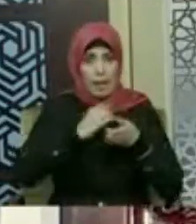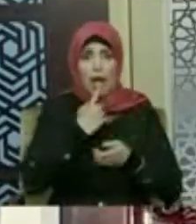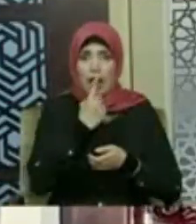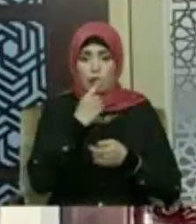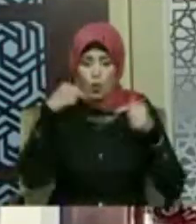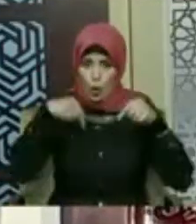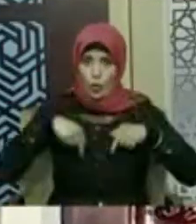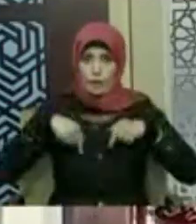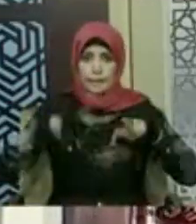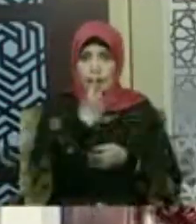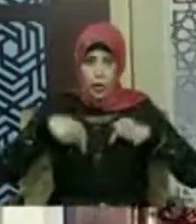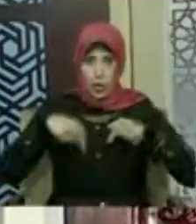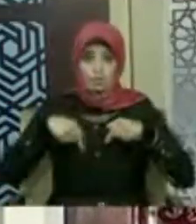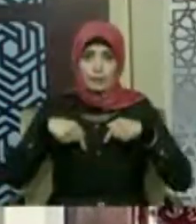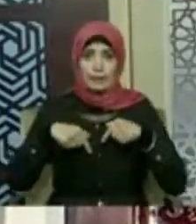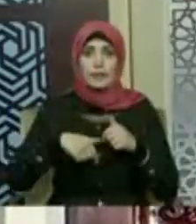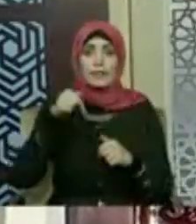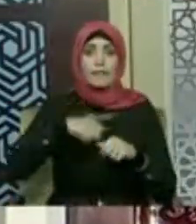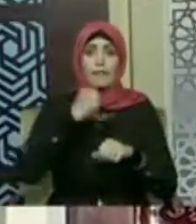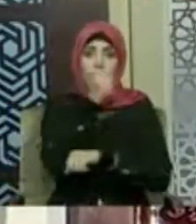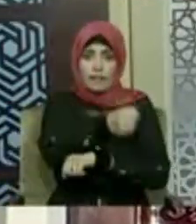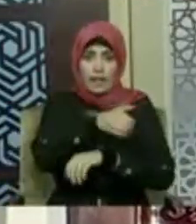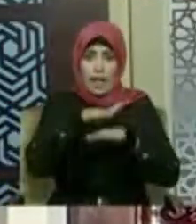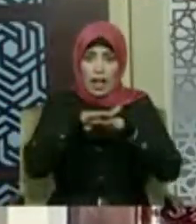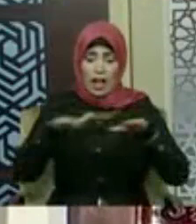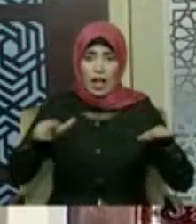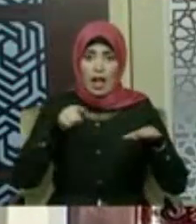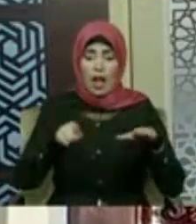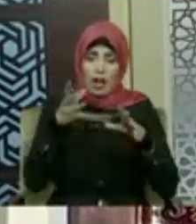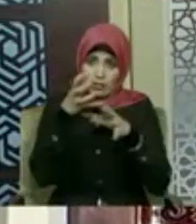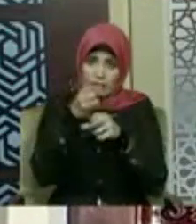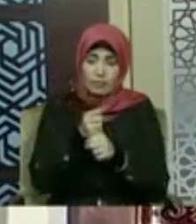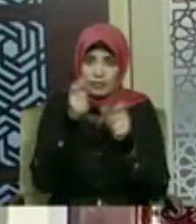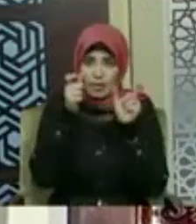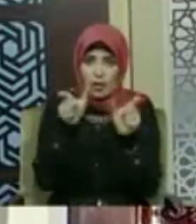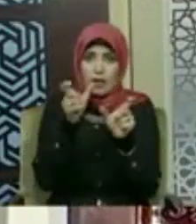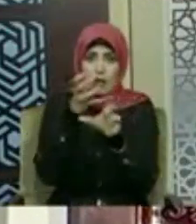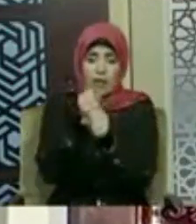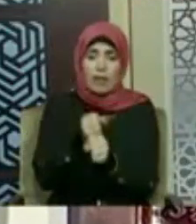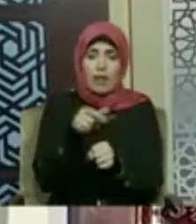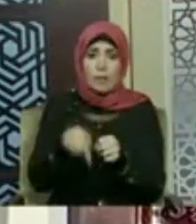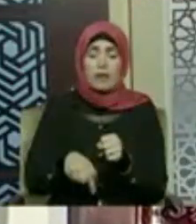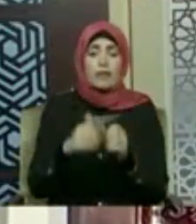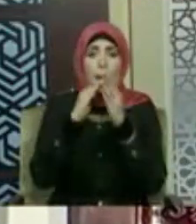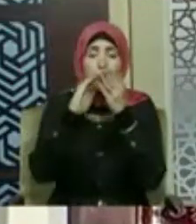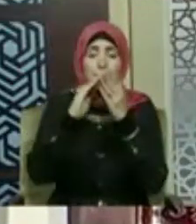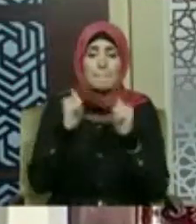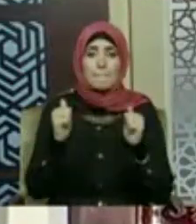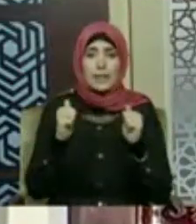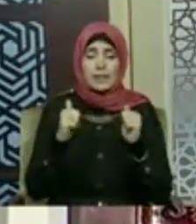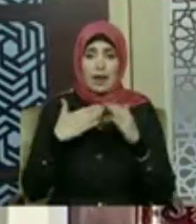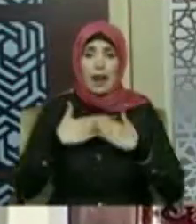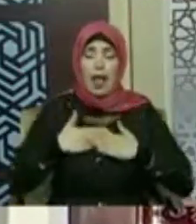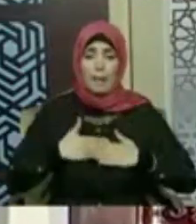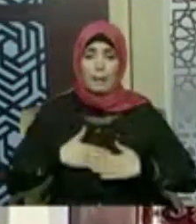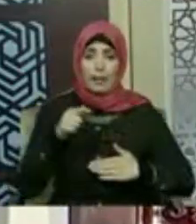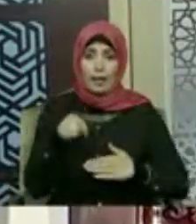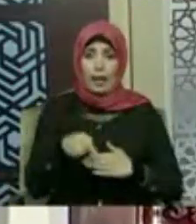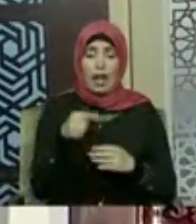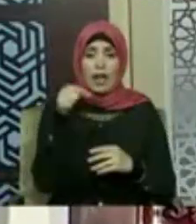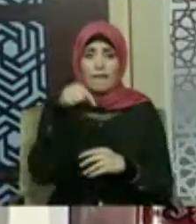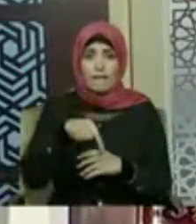هنا في أرض الرباط، في أرض مصر، في